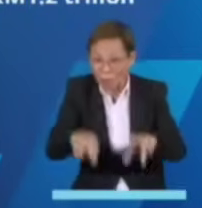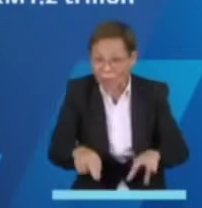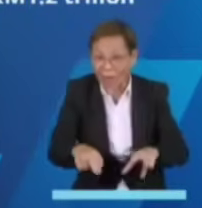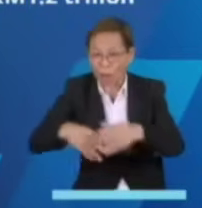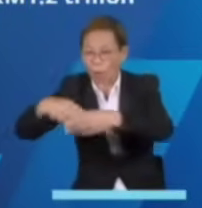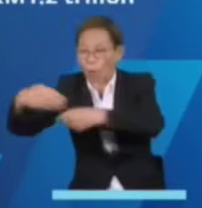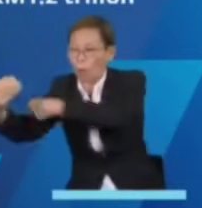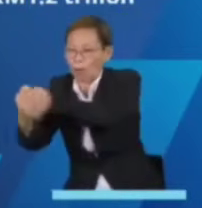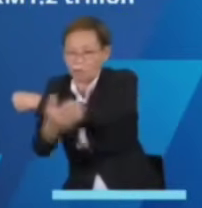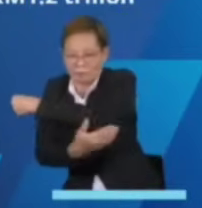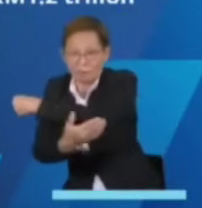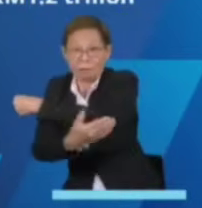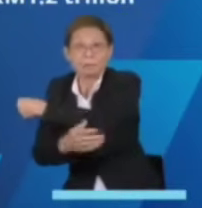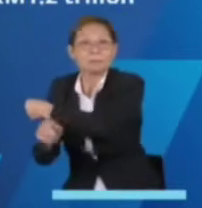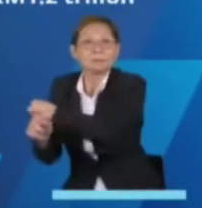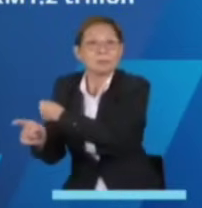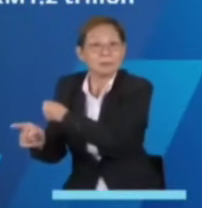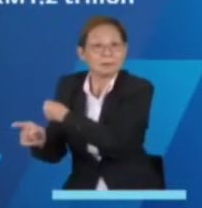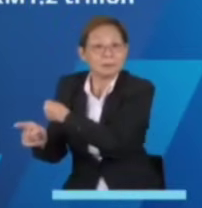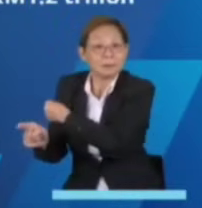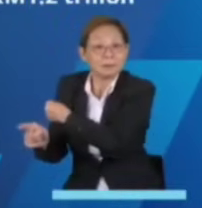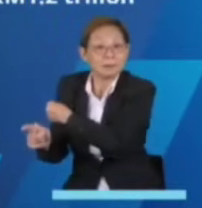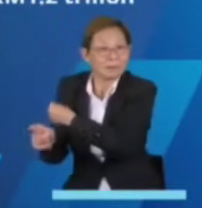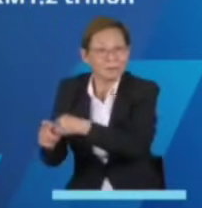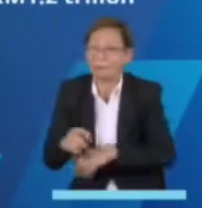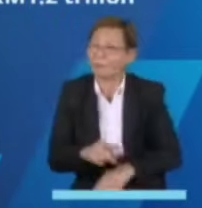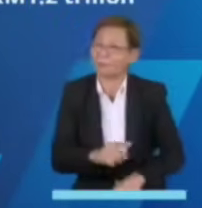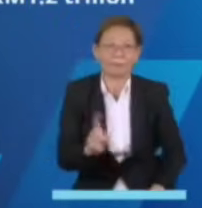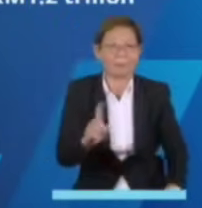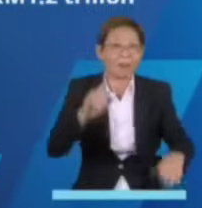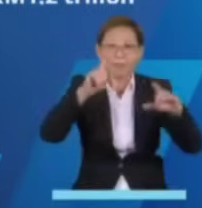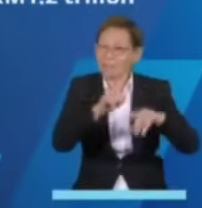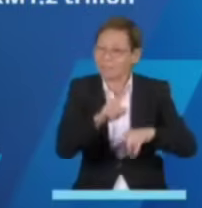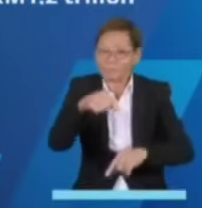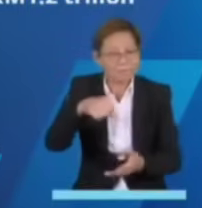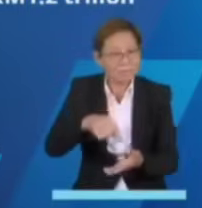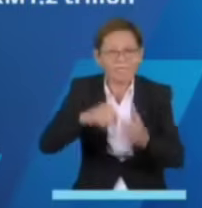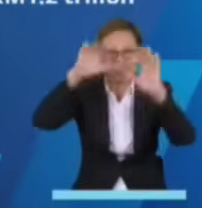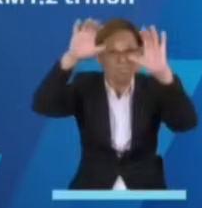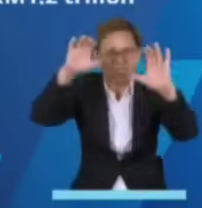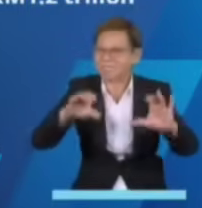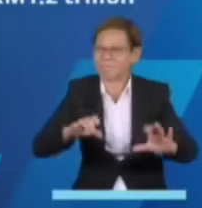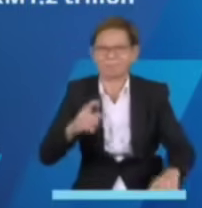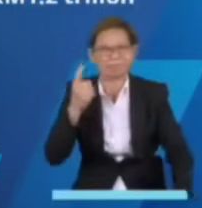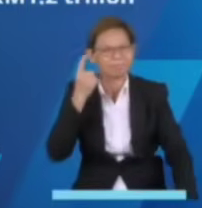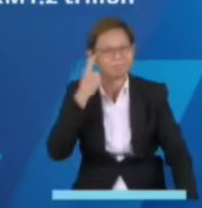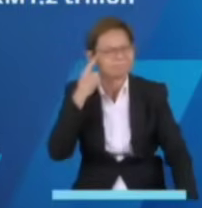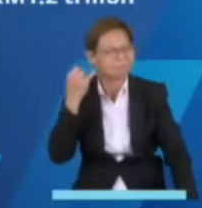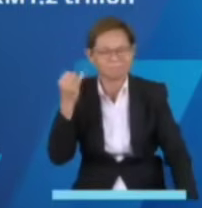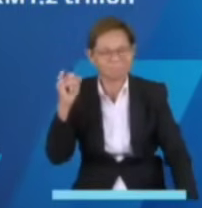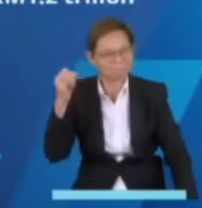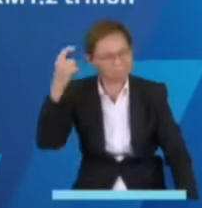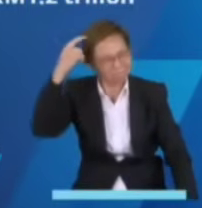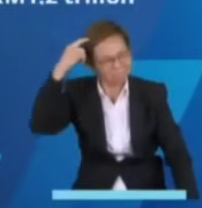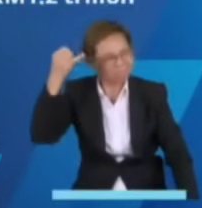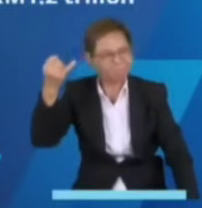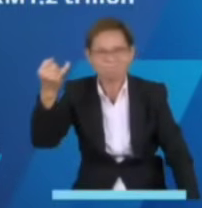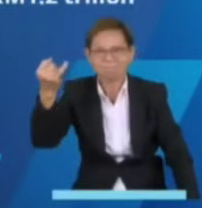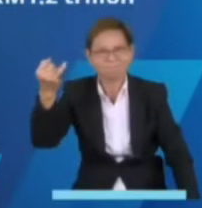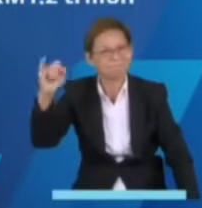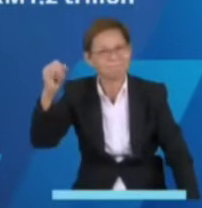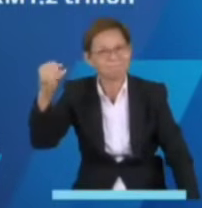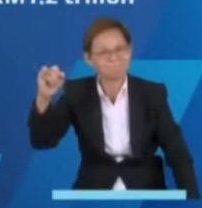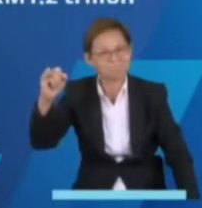rakyat asing. Ini bukan suatu pendekatan yang waras dan bijak. Sebab